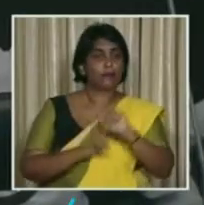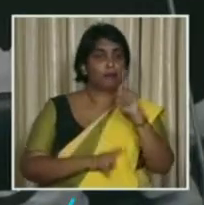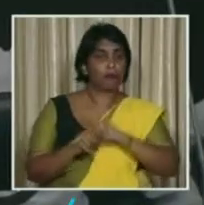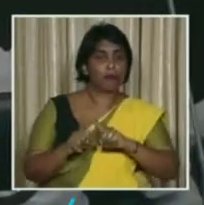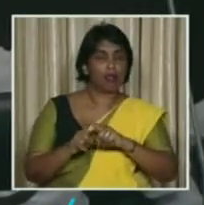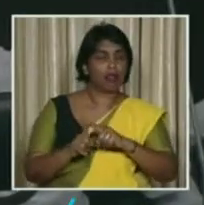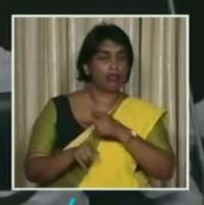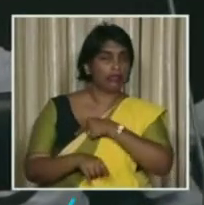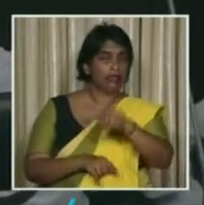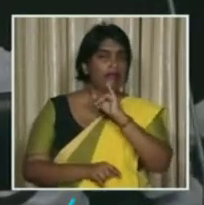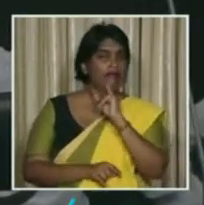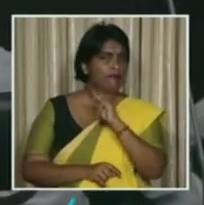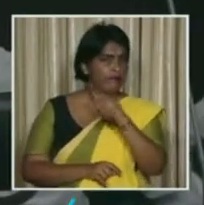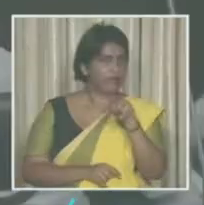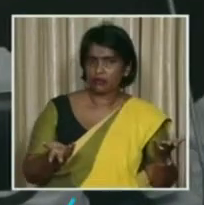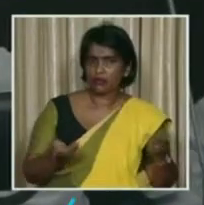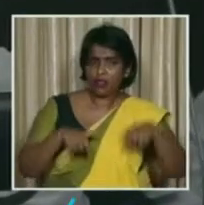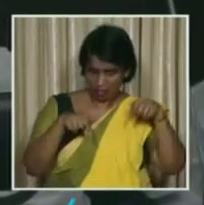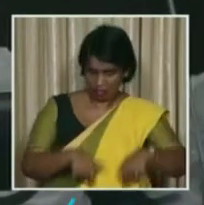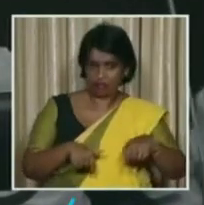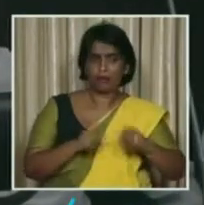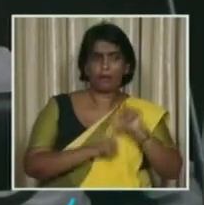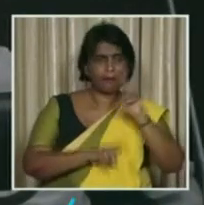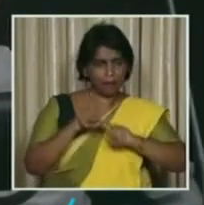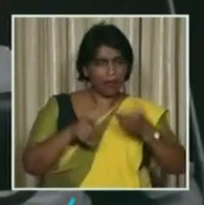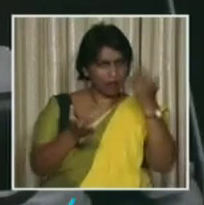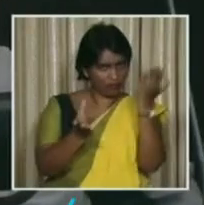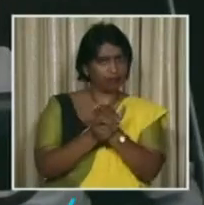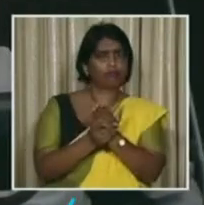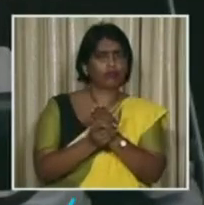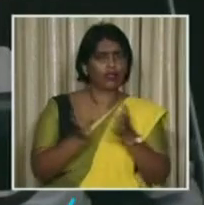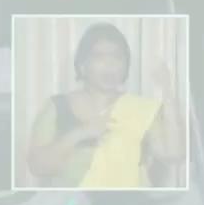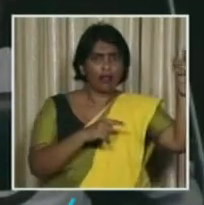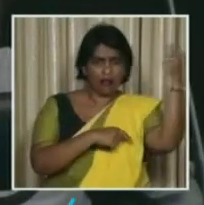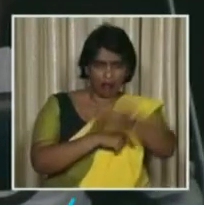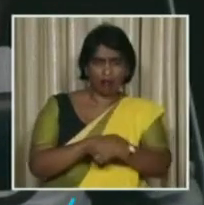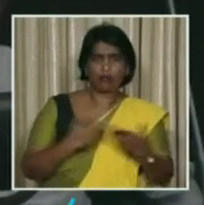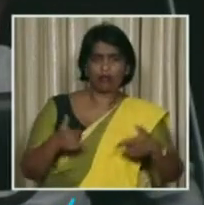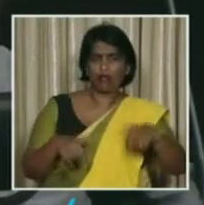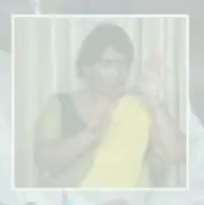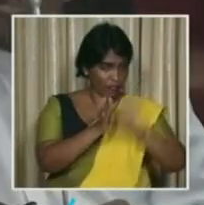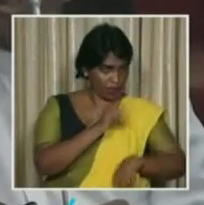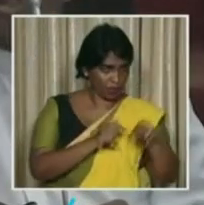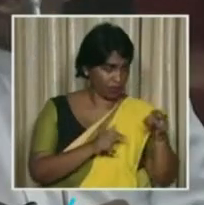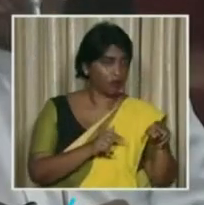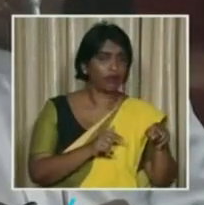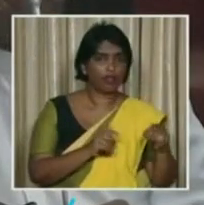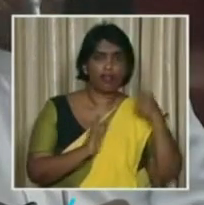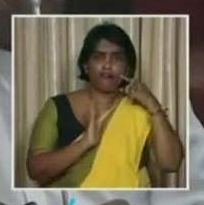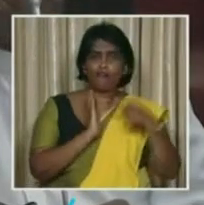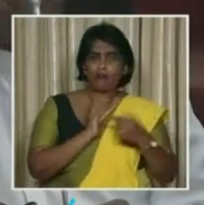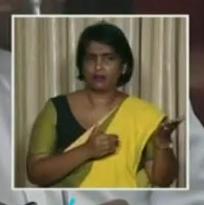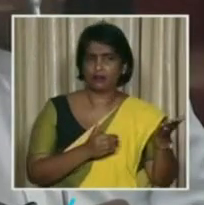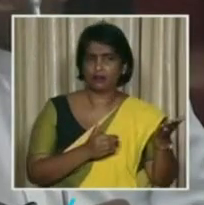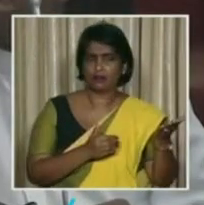ගිය එක වැරදි කියලා. ඉතින් එහෙම වෙන එක වැරදිනේ. පාර්ලිමේන්තුවට දාලා තියෙන්නේ කැබිනට් එකට ගියේ හින්දානේ. ඇයි ඒක දැන් අකුලගන්නේ? දැන් විභාගය ඊටමත්